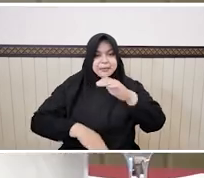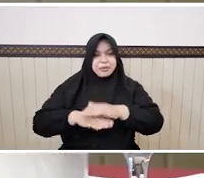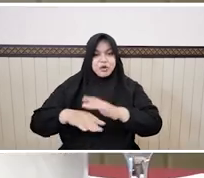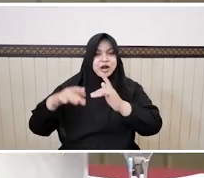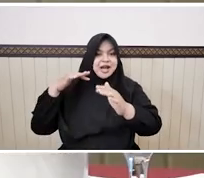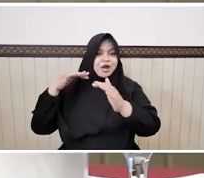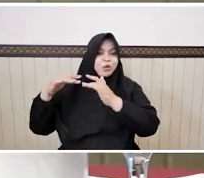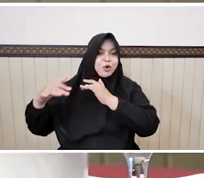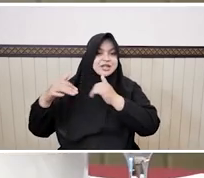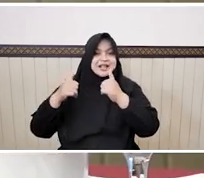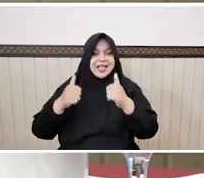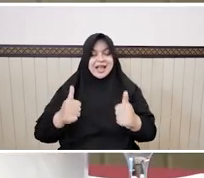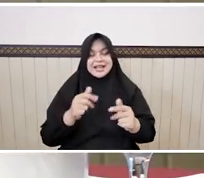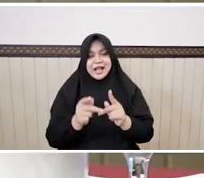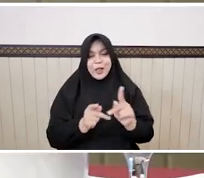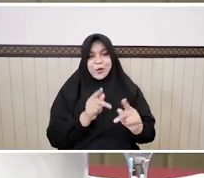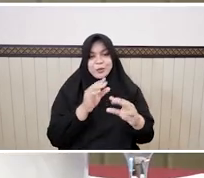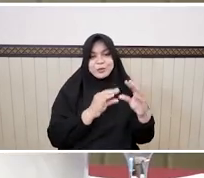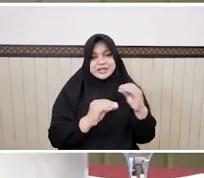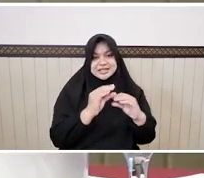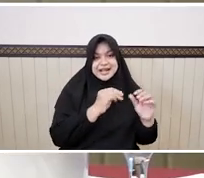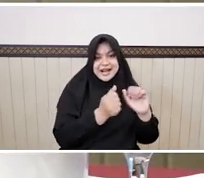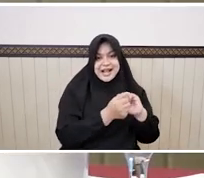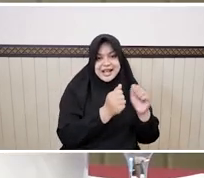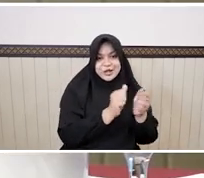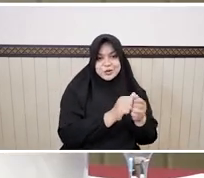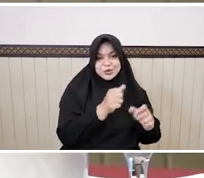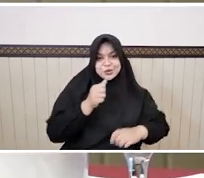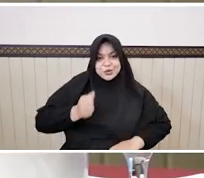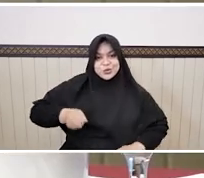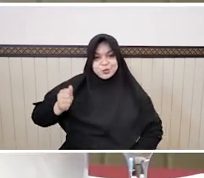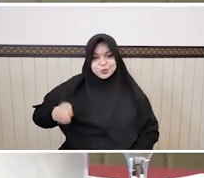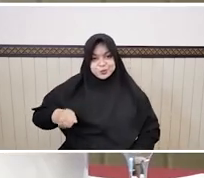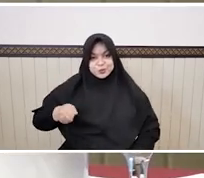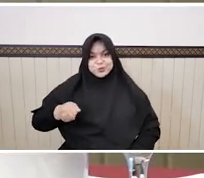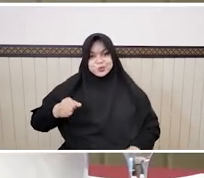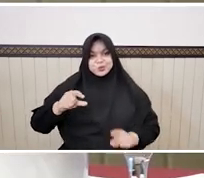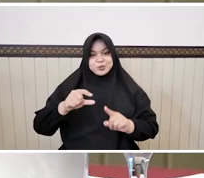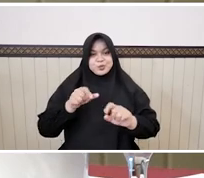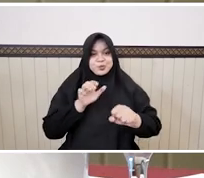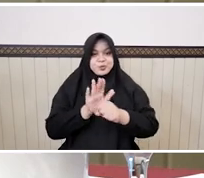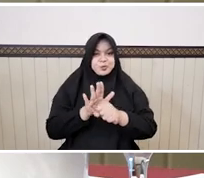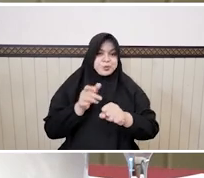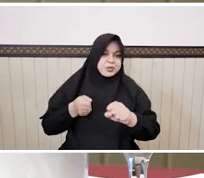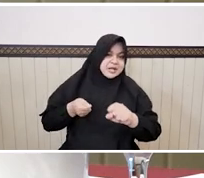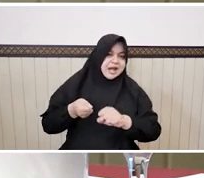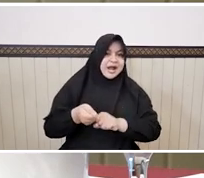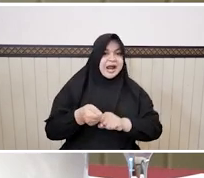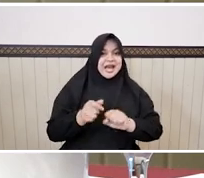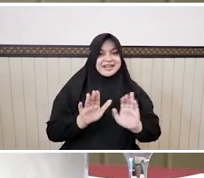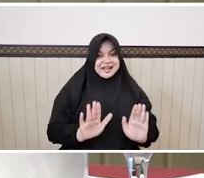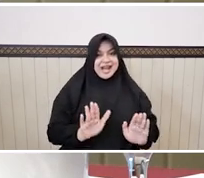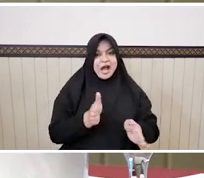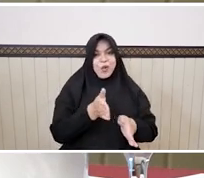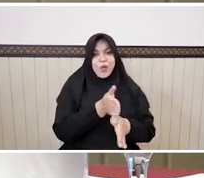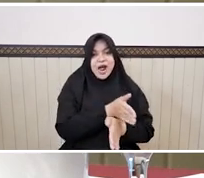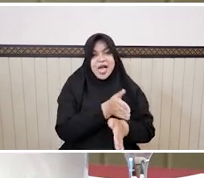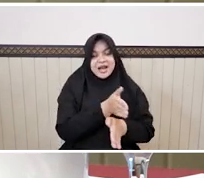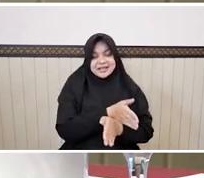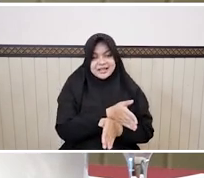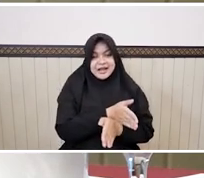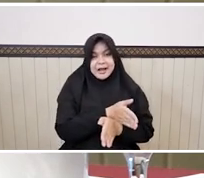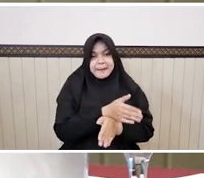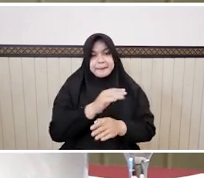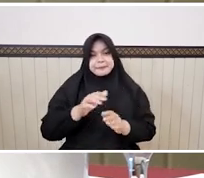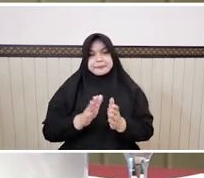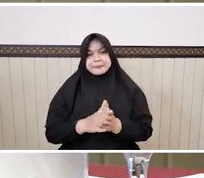akomodasi yang layak kalau kita bicara dalam konteks kasus hukum nih kasus hukum pidana misalkan Tentukan awalnya pintu pertamanya akan